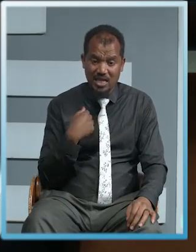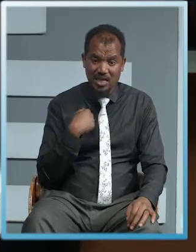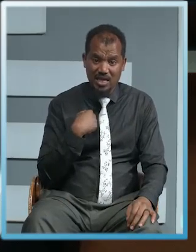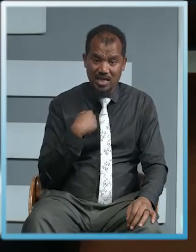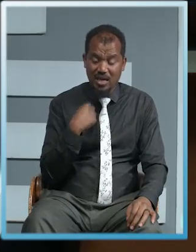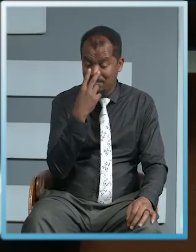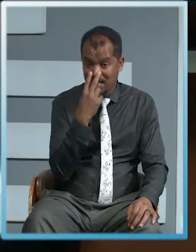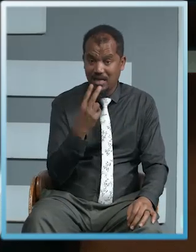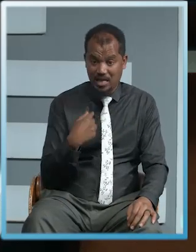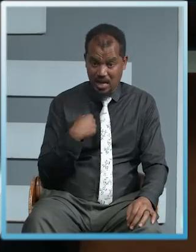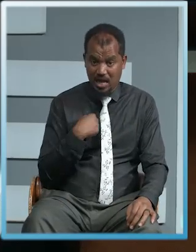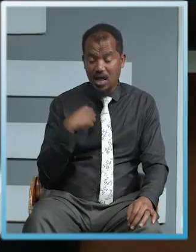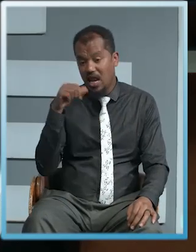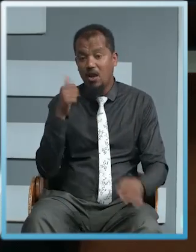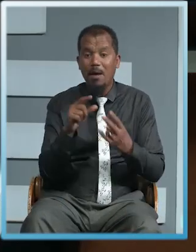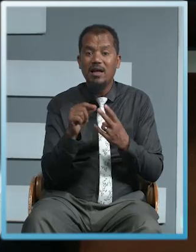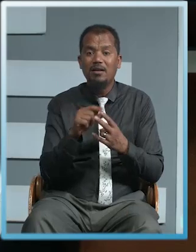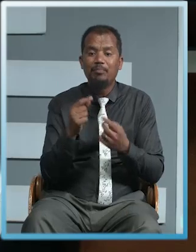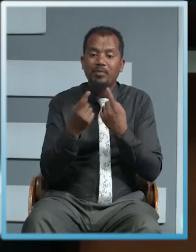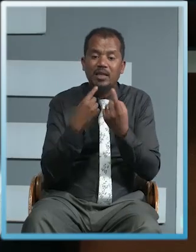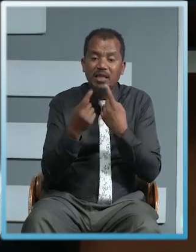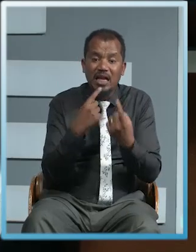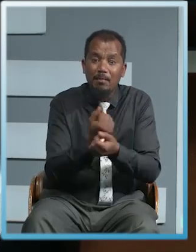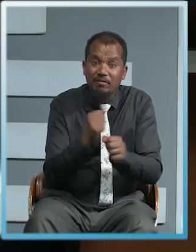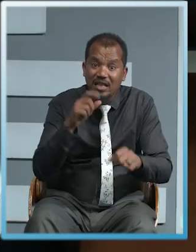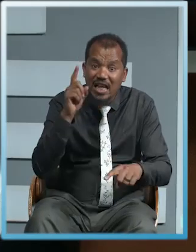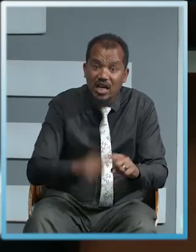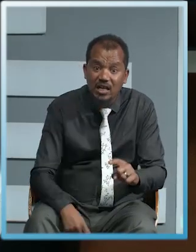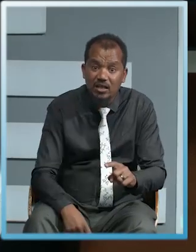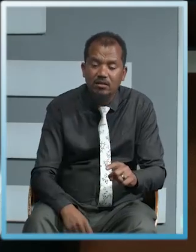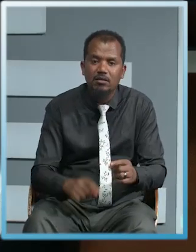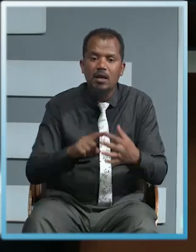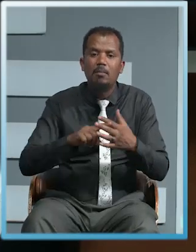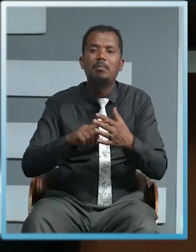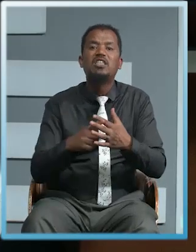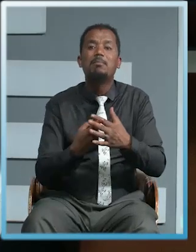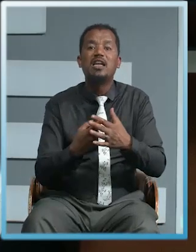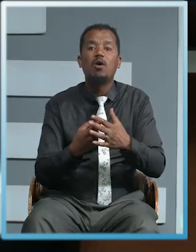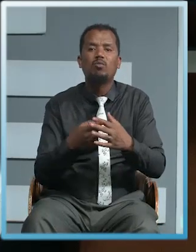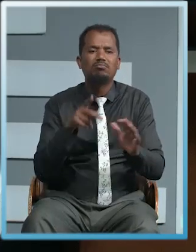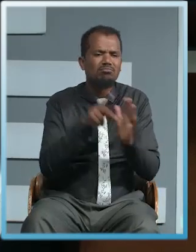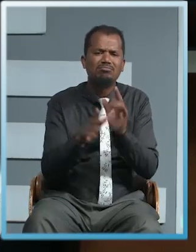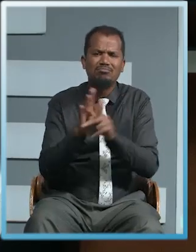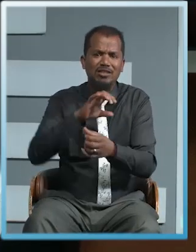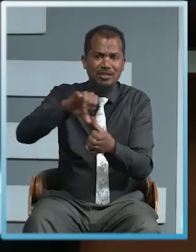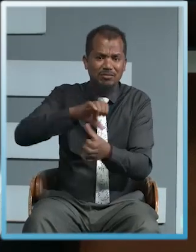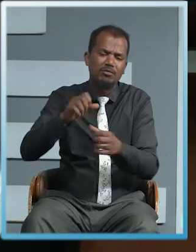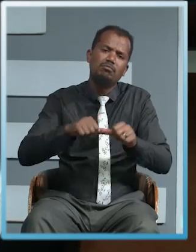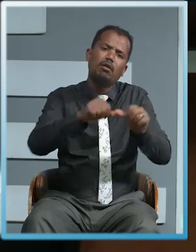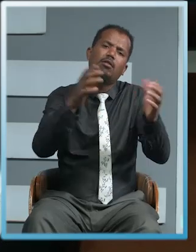طيقه أني متاعيني نمنا ليلا أمراج تناجع غرمة تاتكالشل بجمر نو يمتلالك من قدر نيدالن